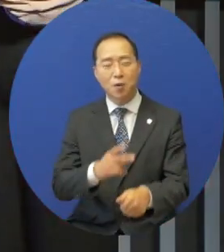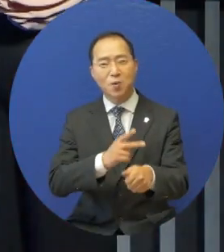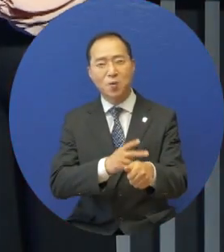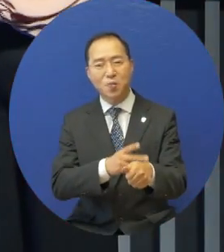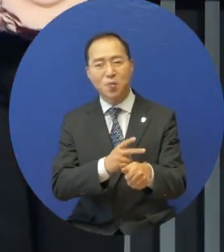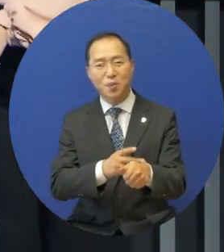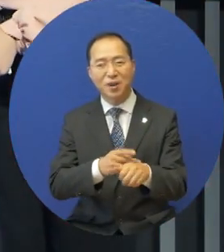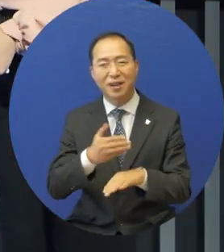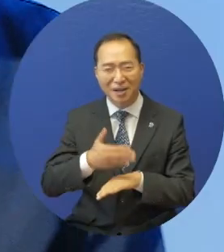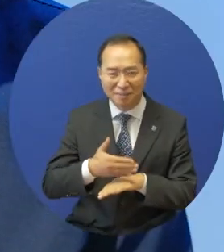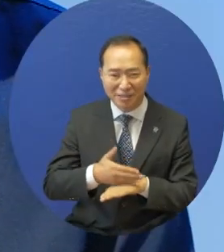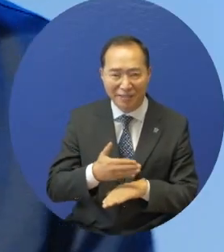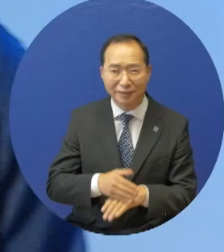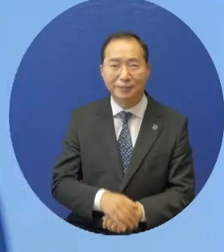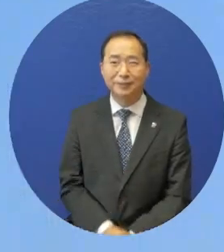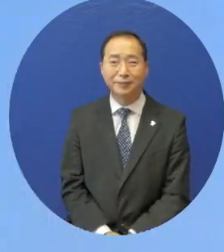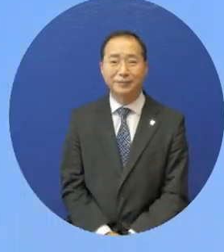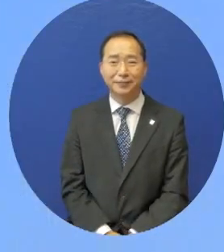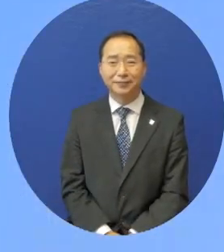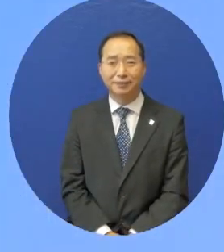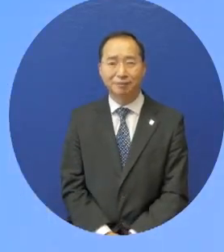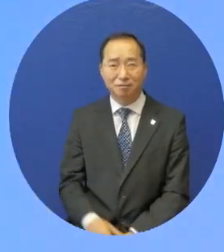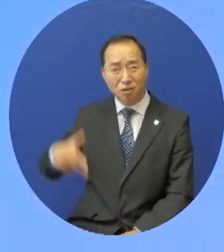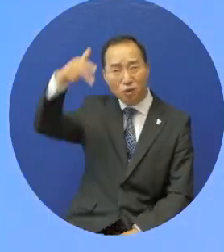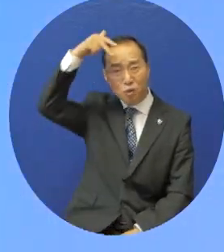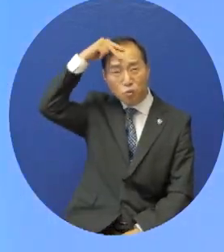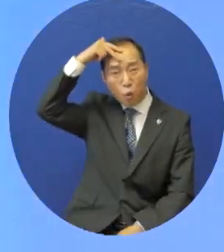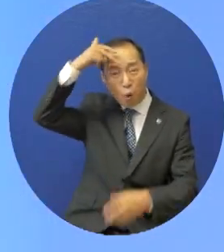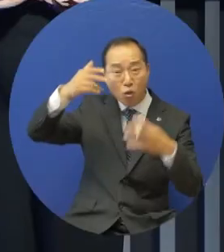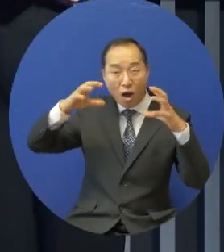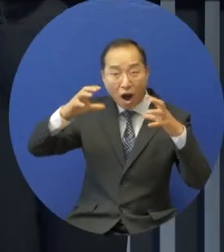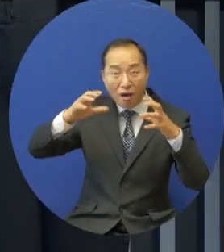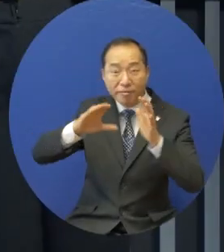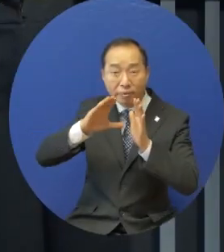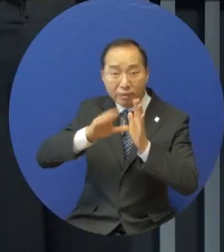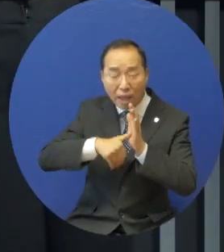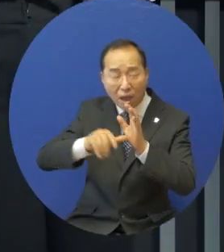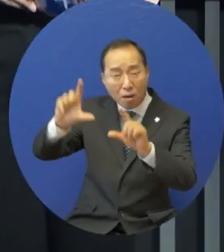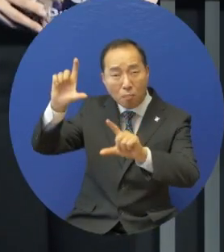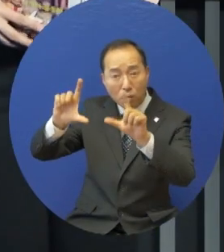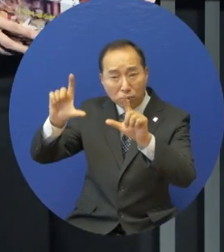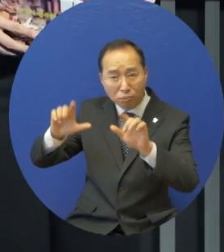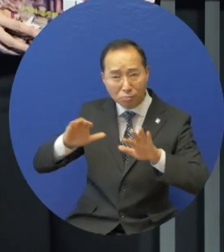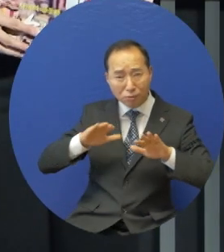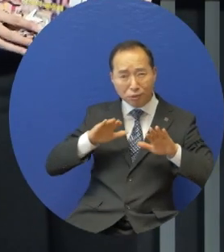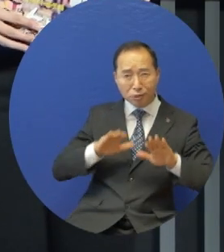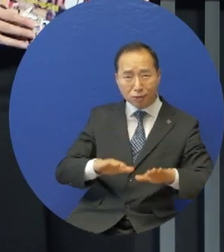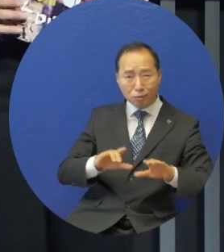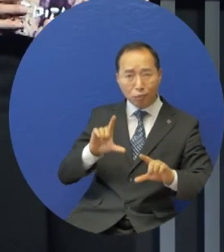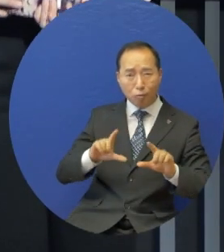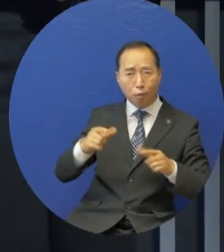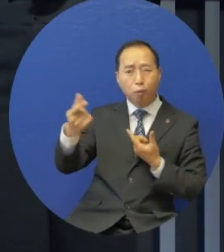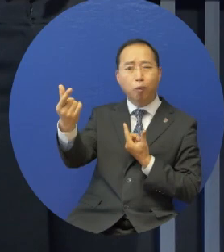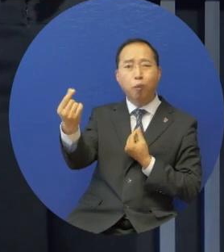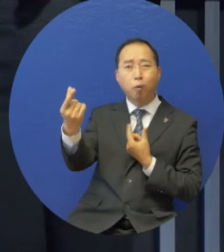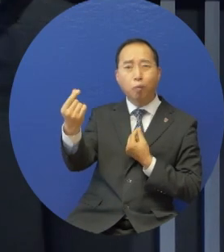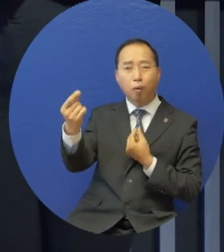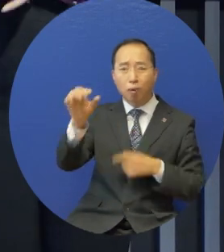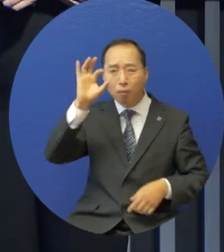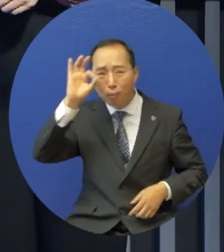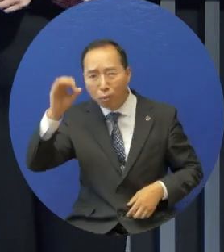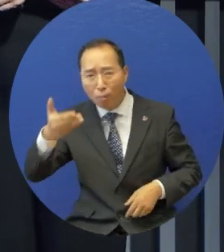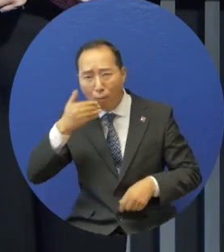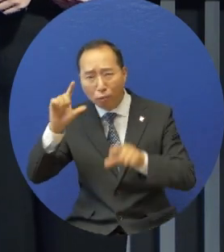네, 교수님 강연 잘 들었습니다. 아, 예, 그래요. 예, 예. 조선시대도 지금과 별반 다르지 않구나. 이 밥벌의